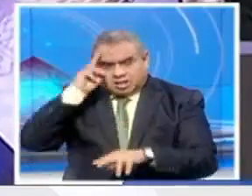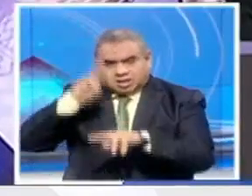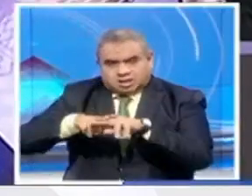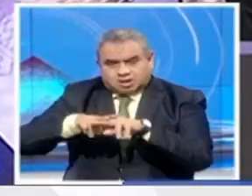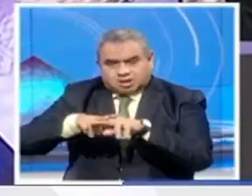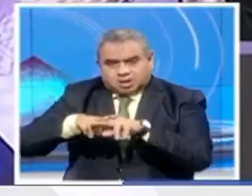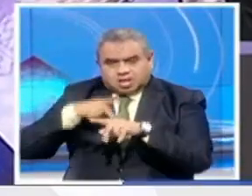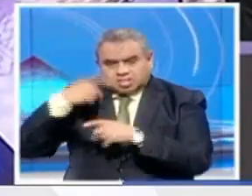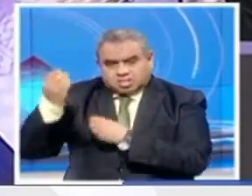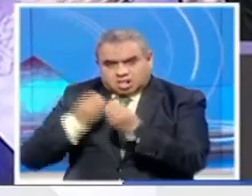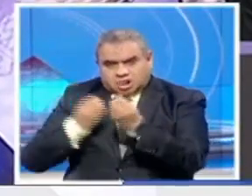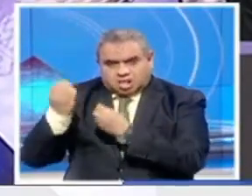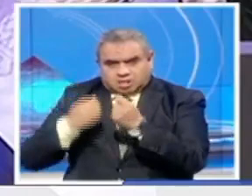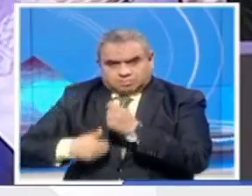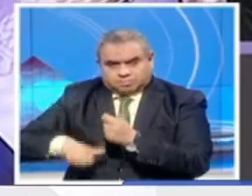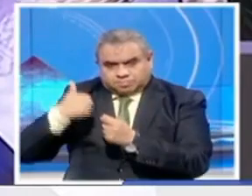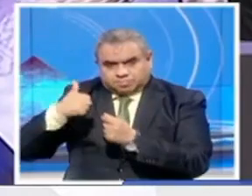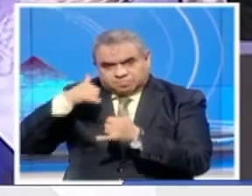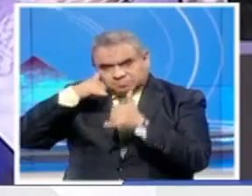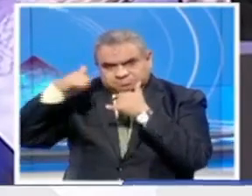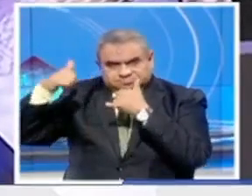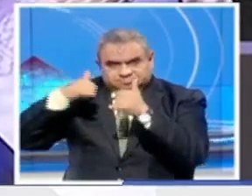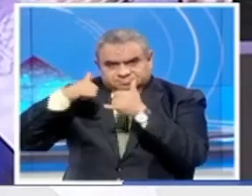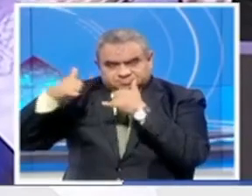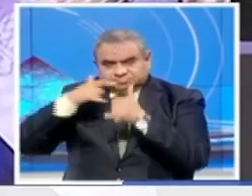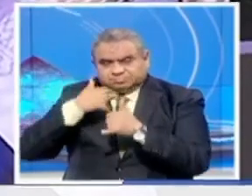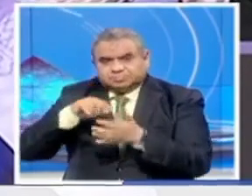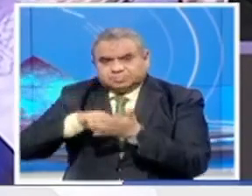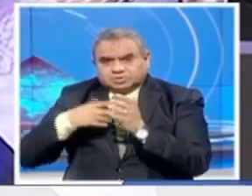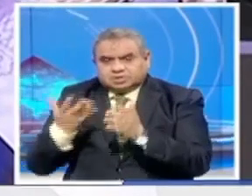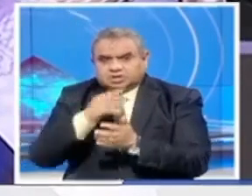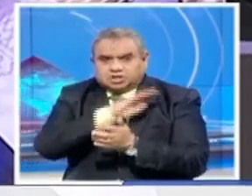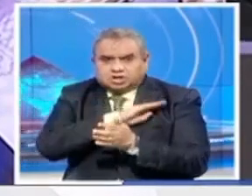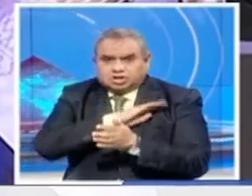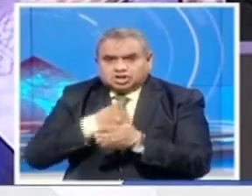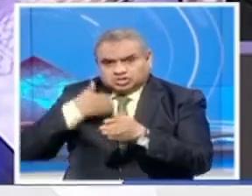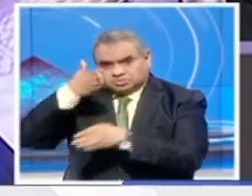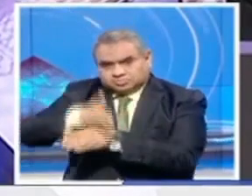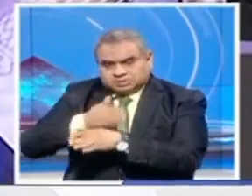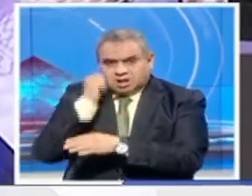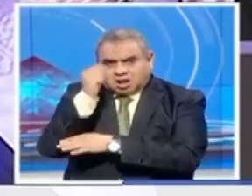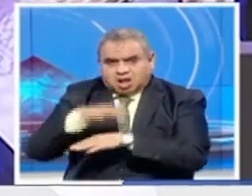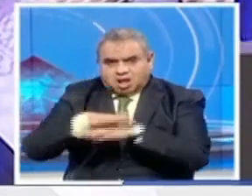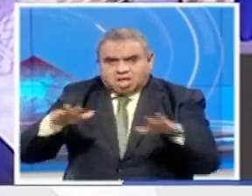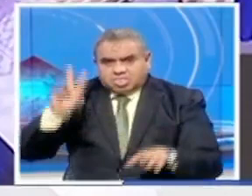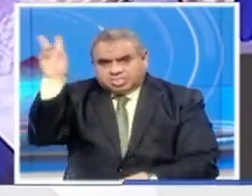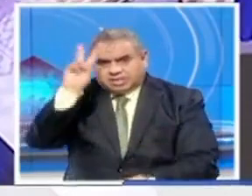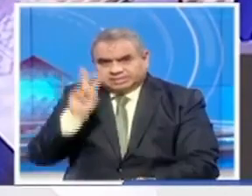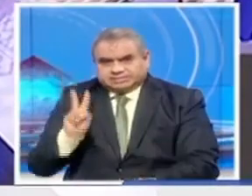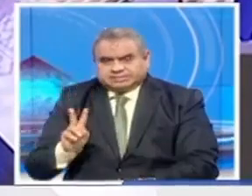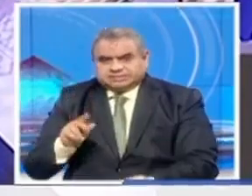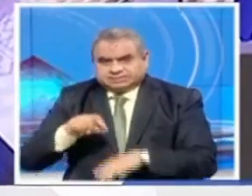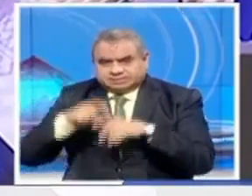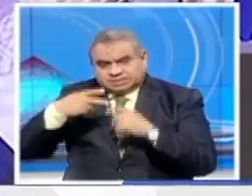الاسرائيليين في الوقت دوت، واتصلت بيهم وقلت لهم احنا محتاجين ندخل قوات دلوقتي في المنطقه